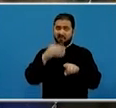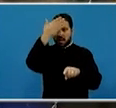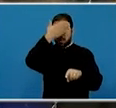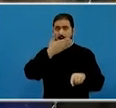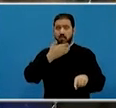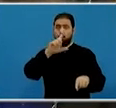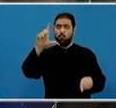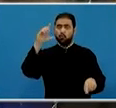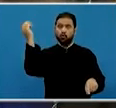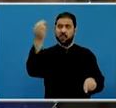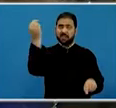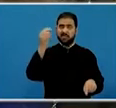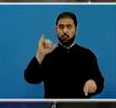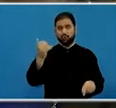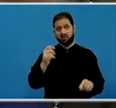să spunem,